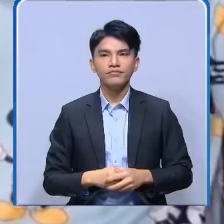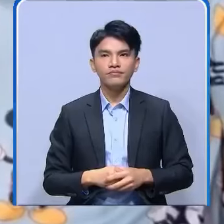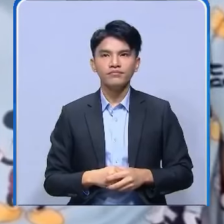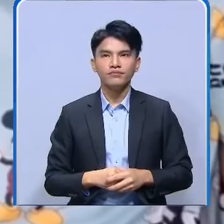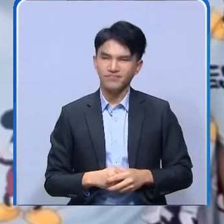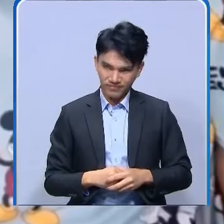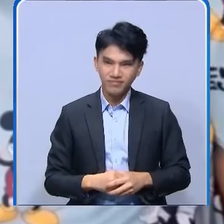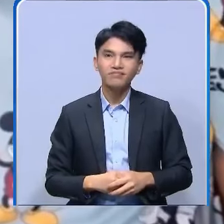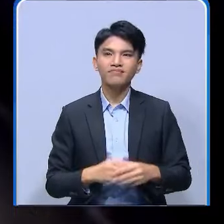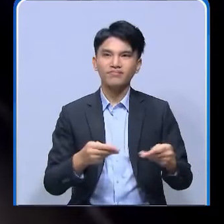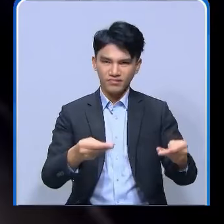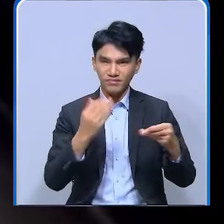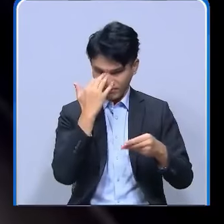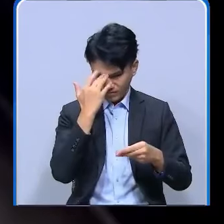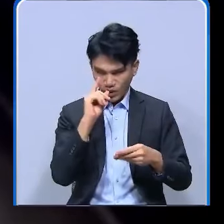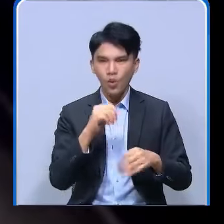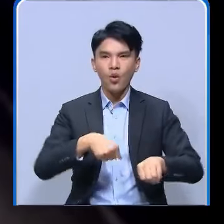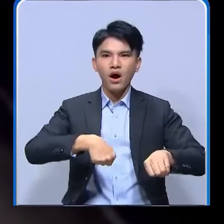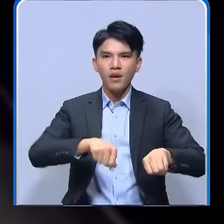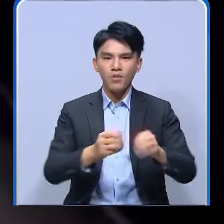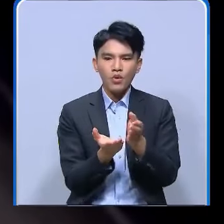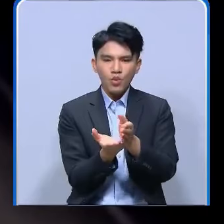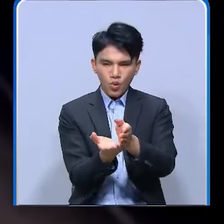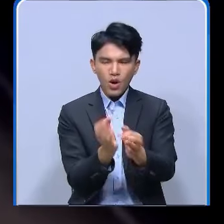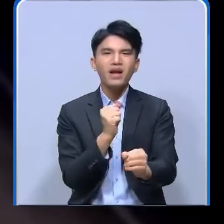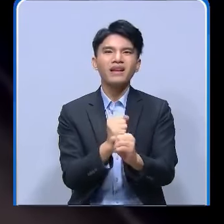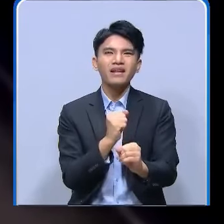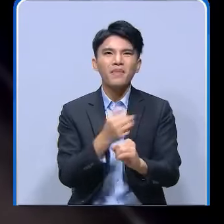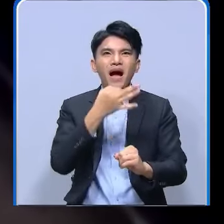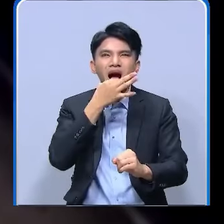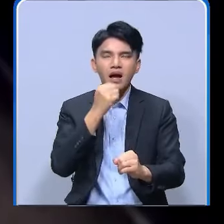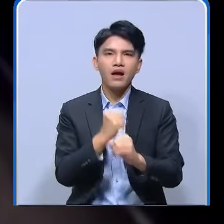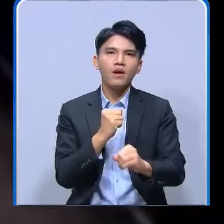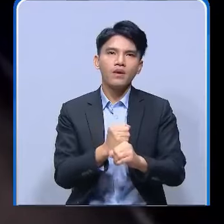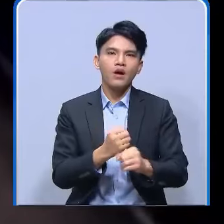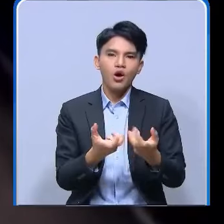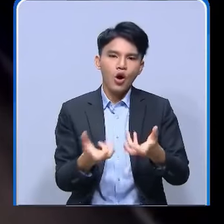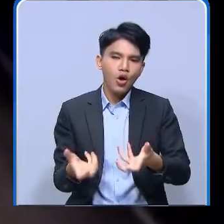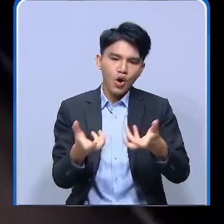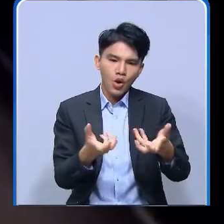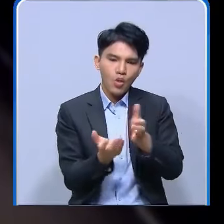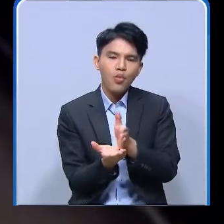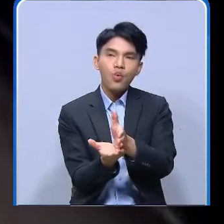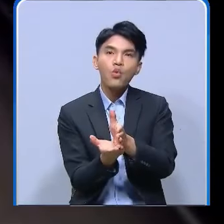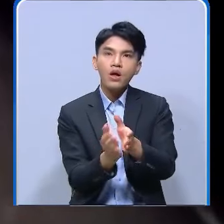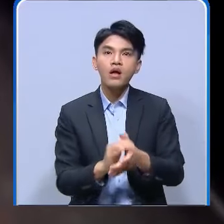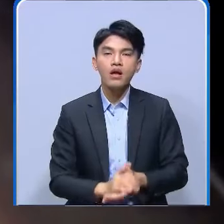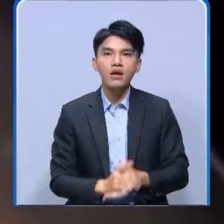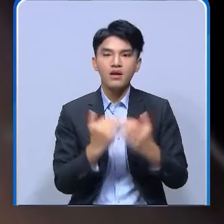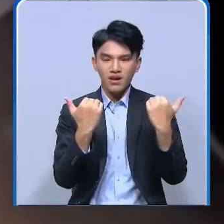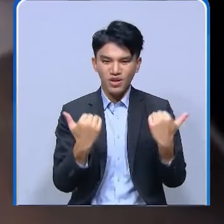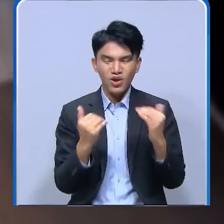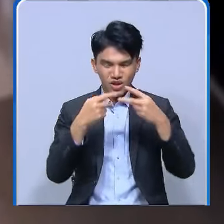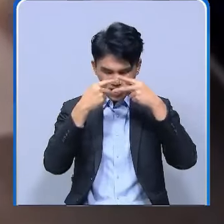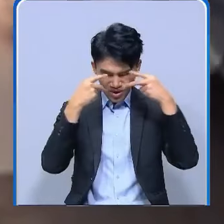เอามาคืนเธอค่ะเพราะว่ารถที่คาดว่าน่าจะใช้ในการทำมาหากินนะเนาะรถพ่วงข้างมันขนของได้อะส่วนหนึ่งนะคะที่ทำให้คนร้